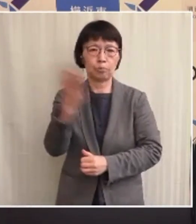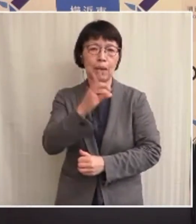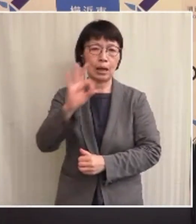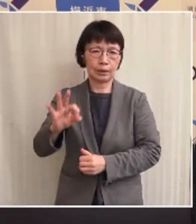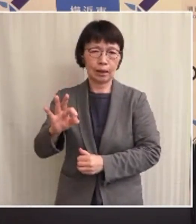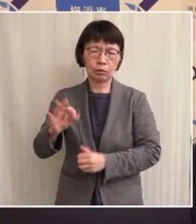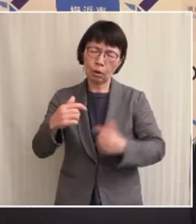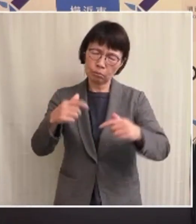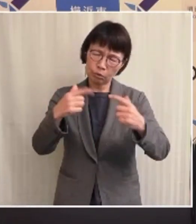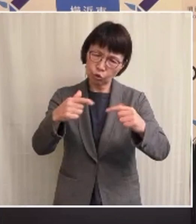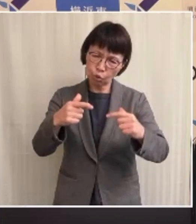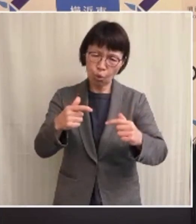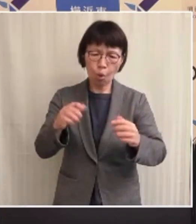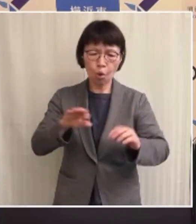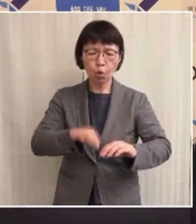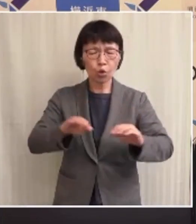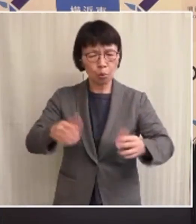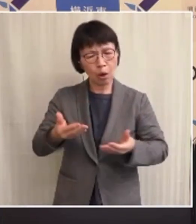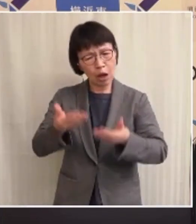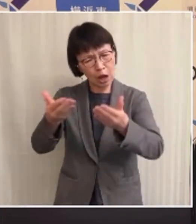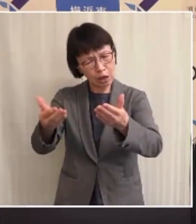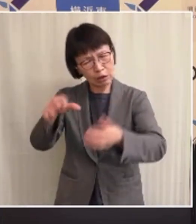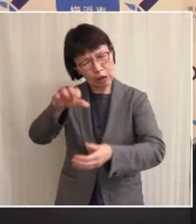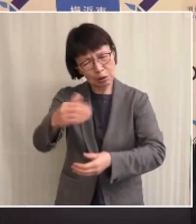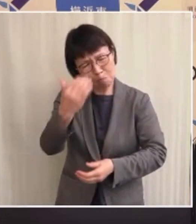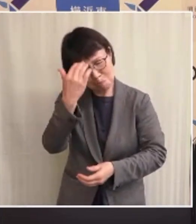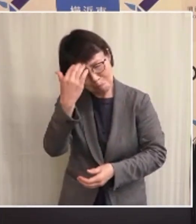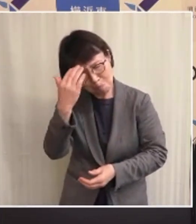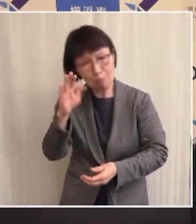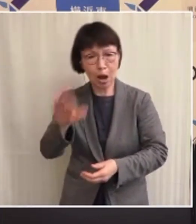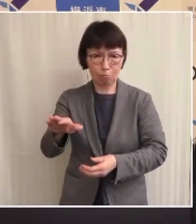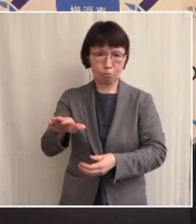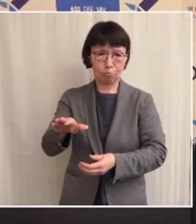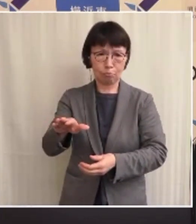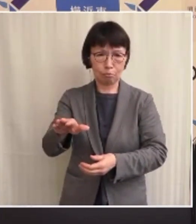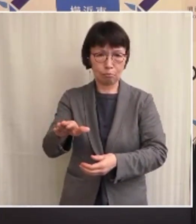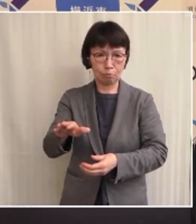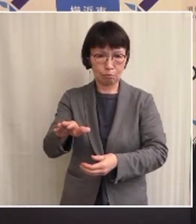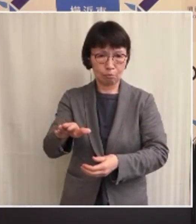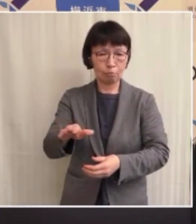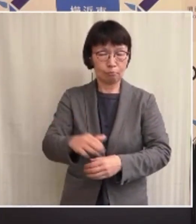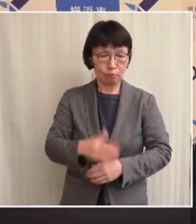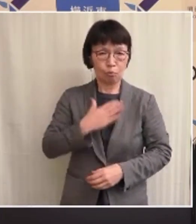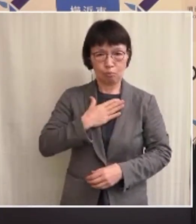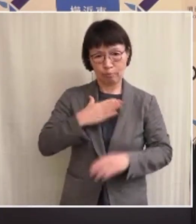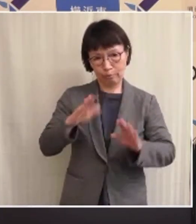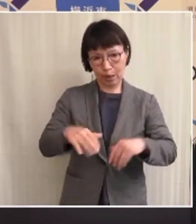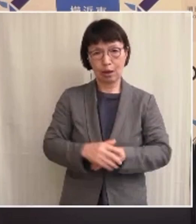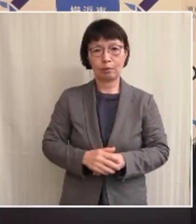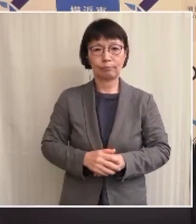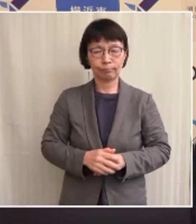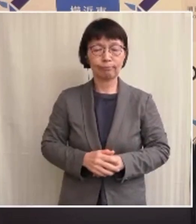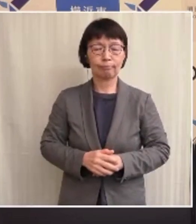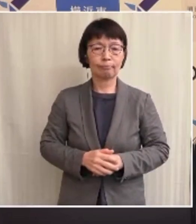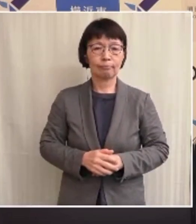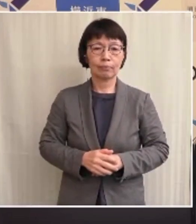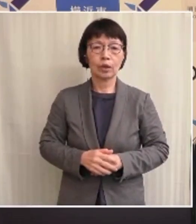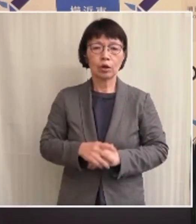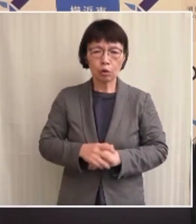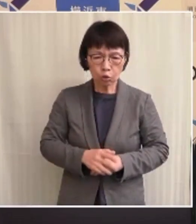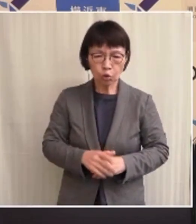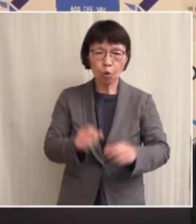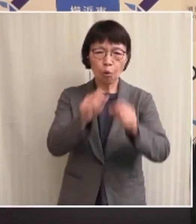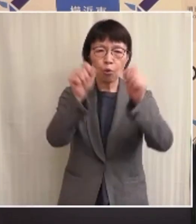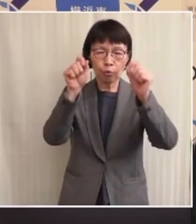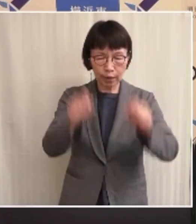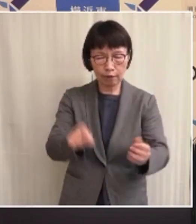もの預かりに困っているというデータがあるということは既にご報告しております。で、そのことの解